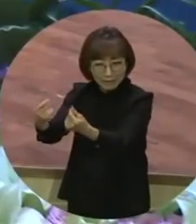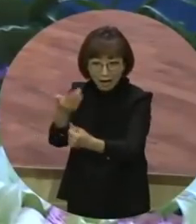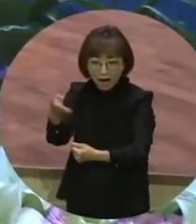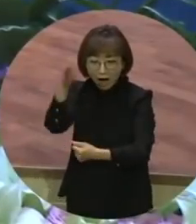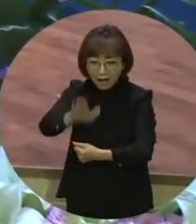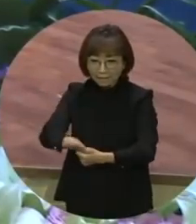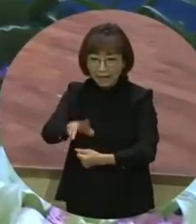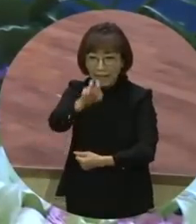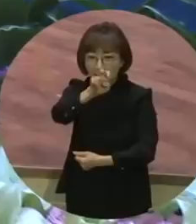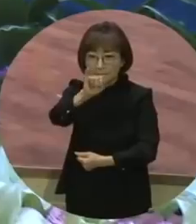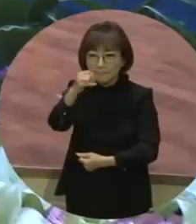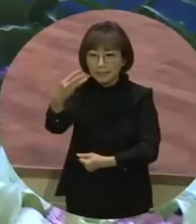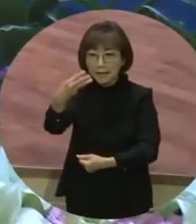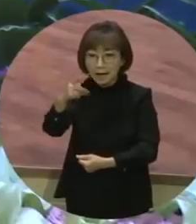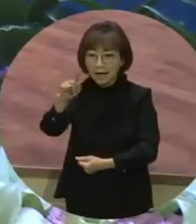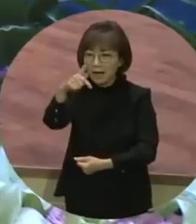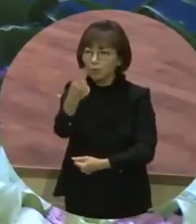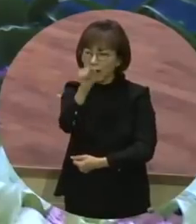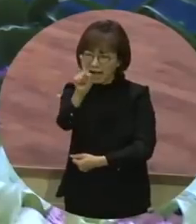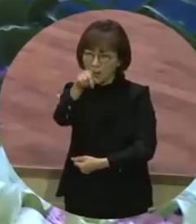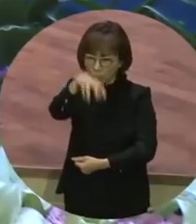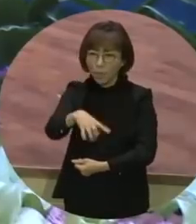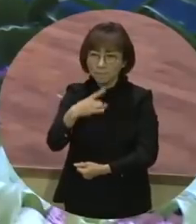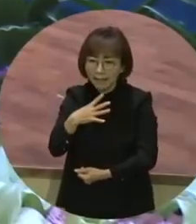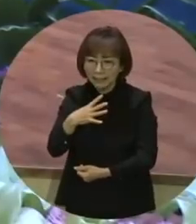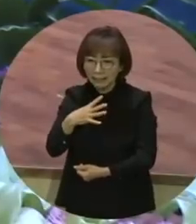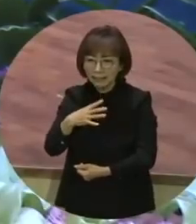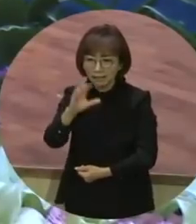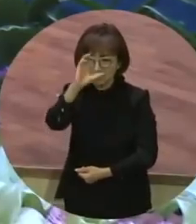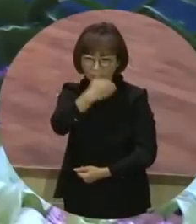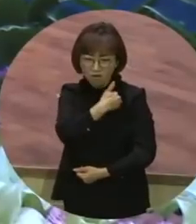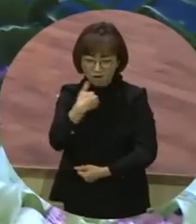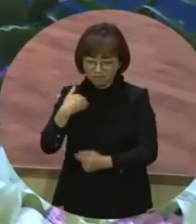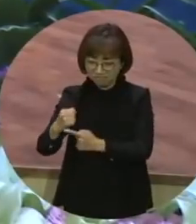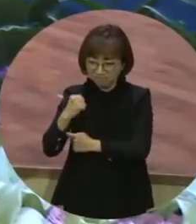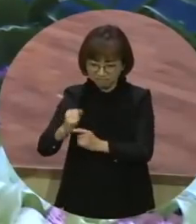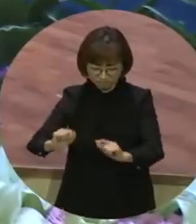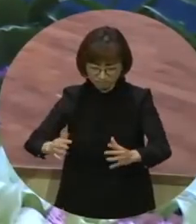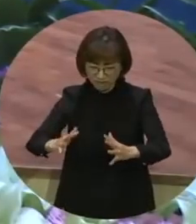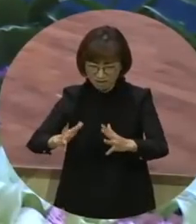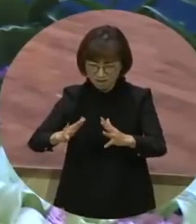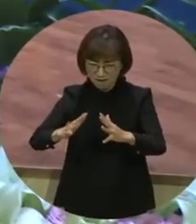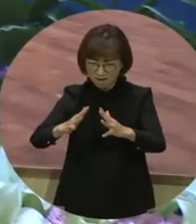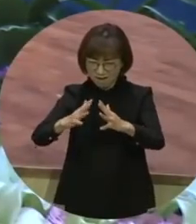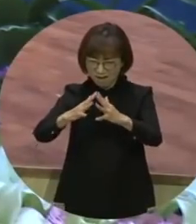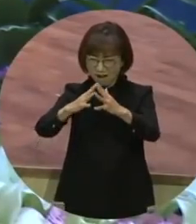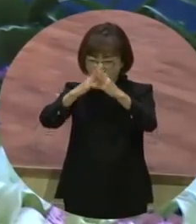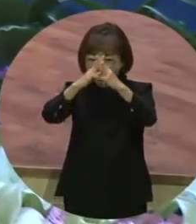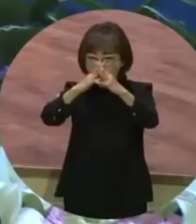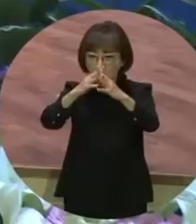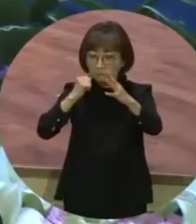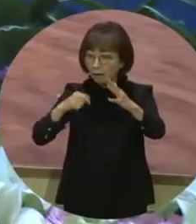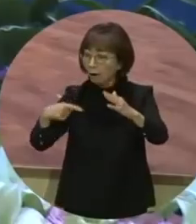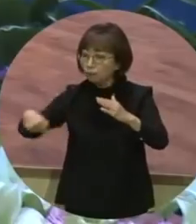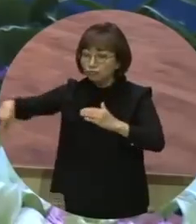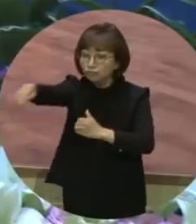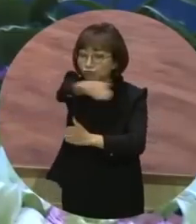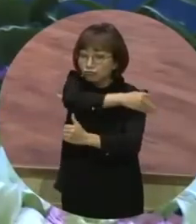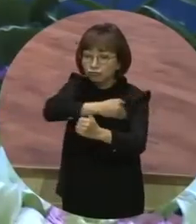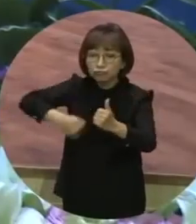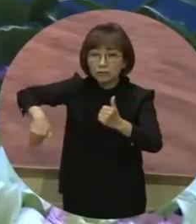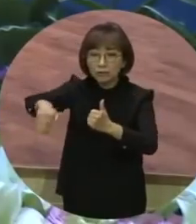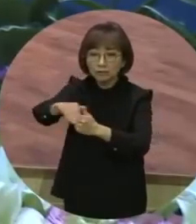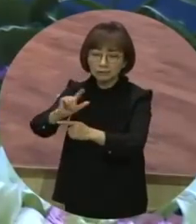여러분, 이태리, 밀라노 대단한 것 같습니까? 살 수가 없어요. 거기 선교사 25년 동안 선교하고 있는